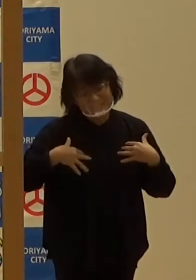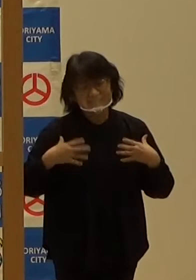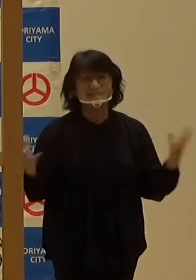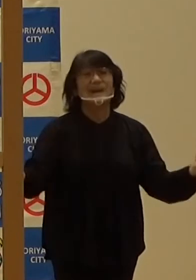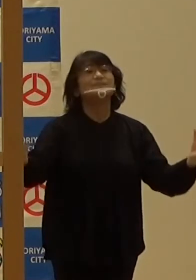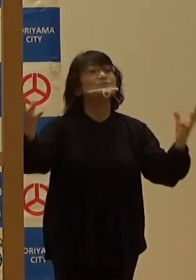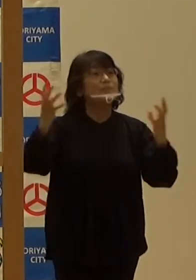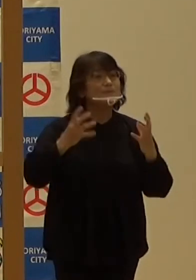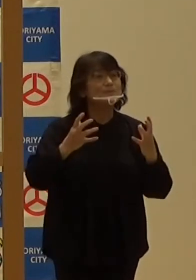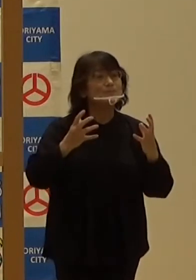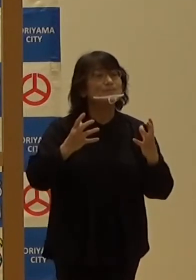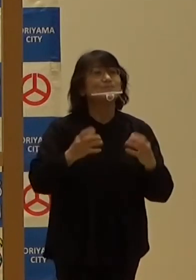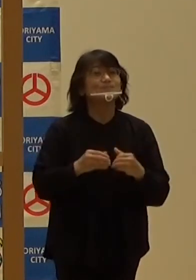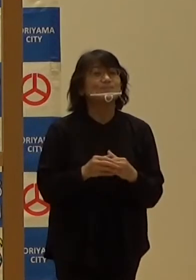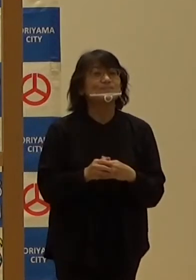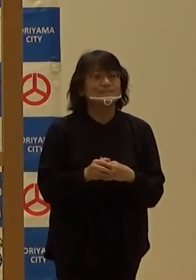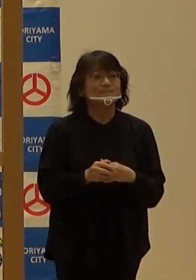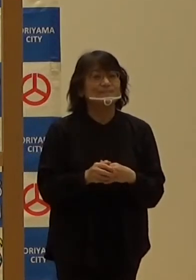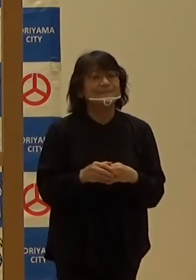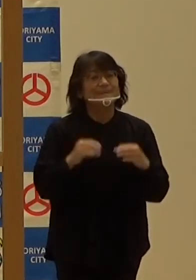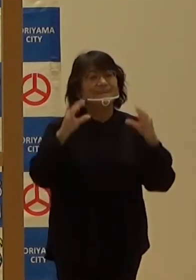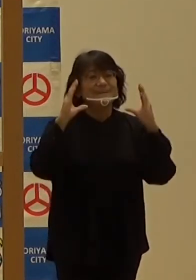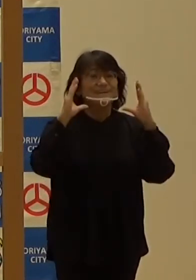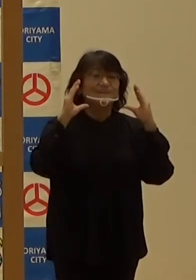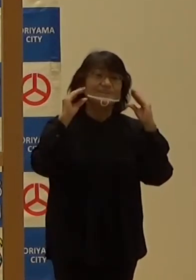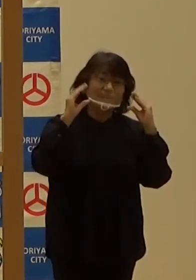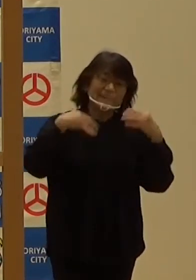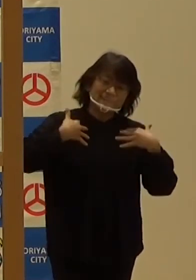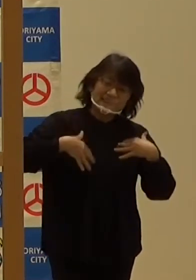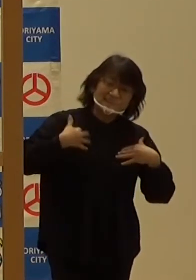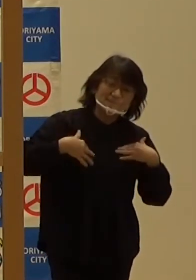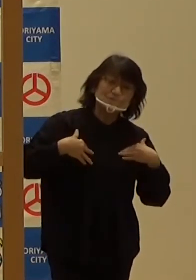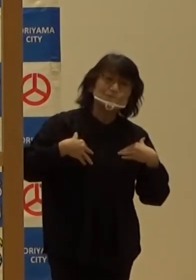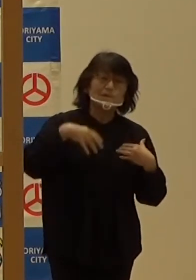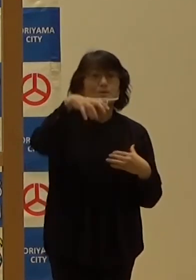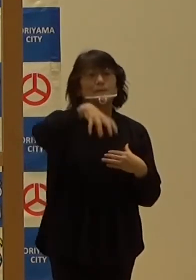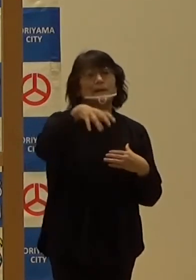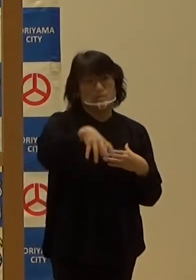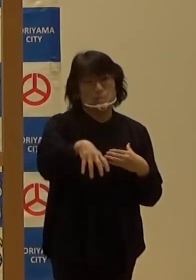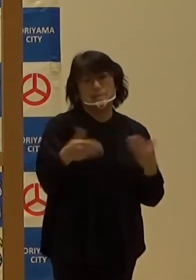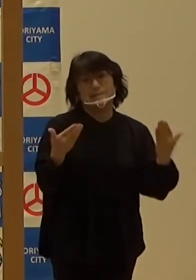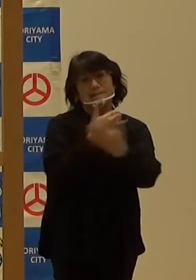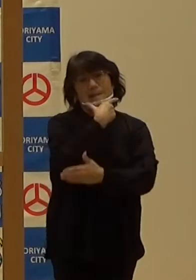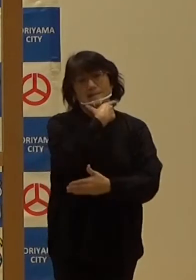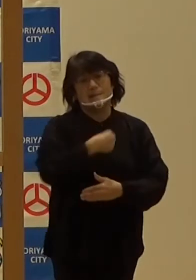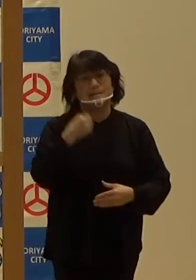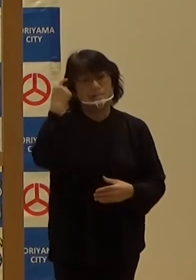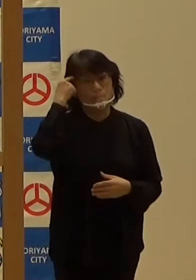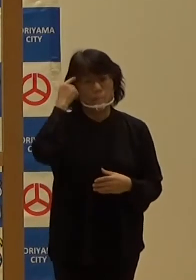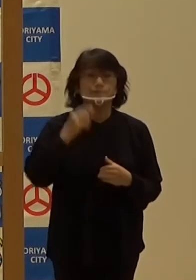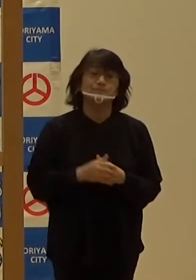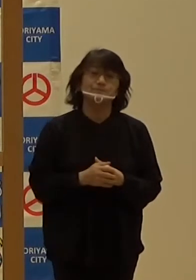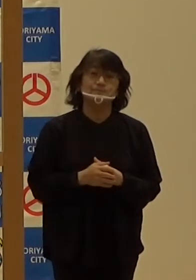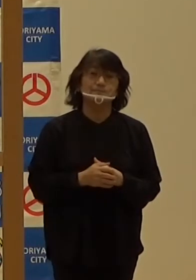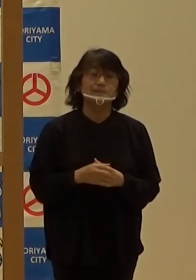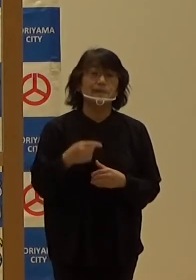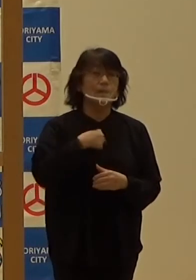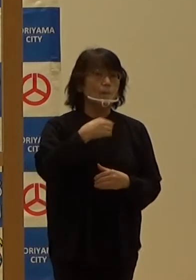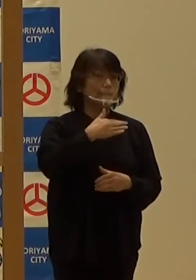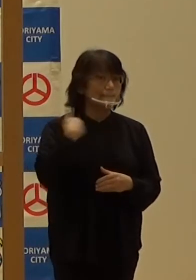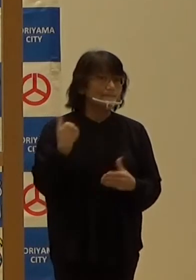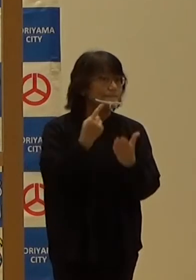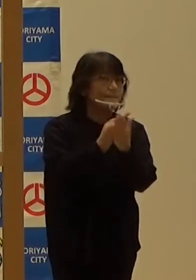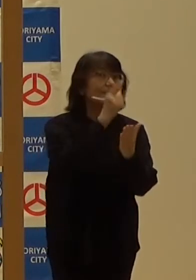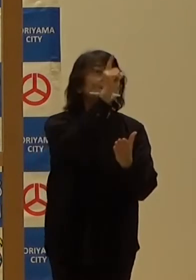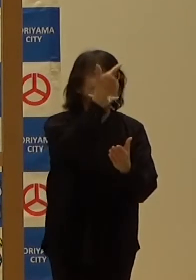れて、にこやかな場所になるようにしていければなというふうに考えております。当然そのためにも我々のみなら